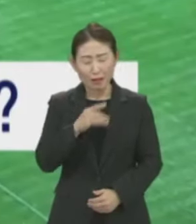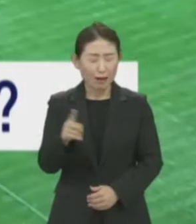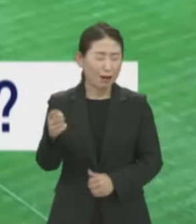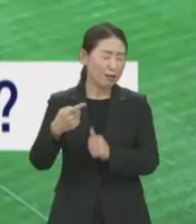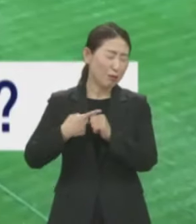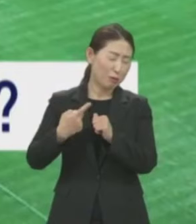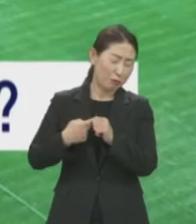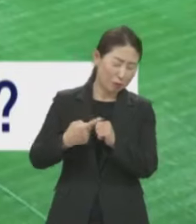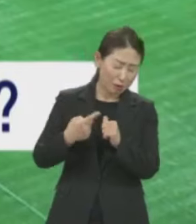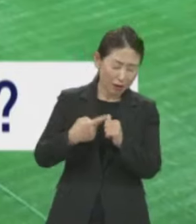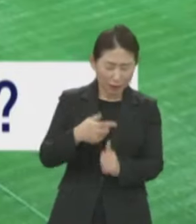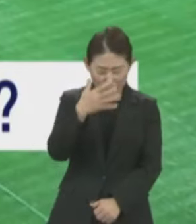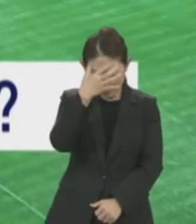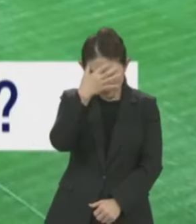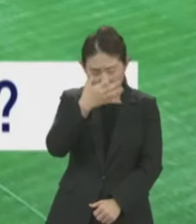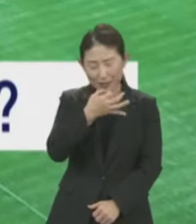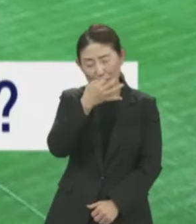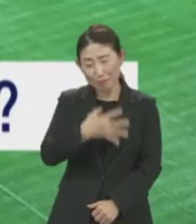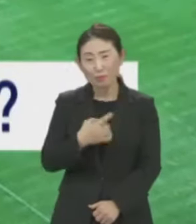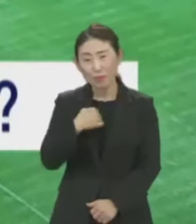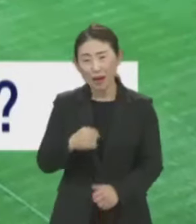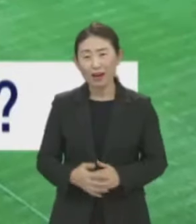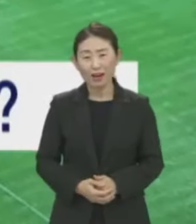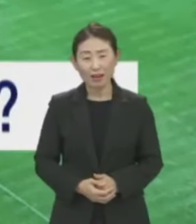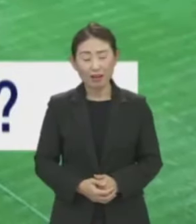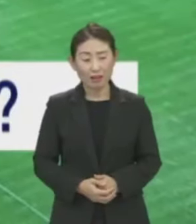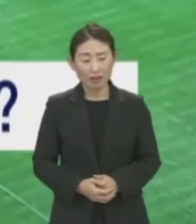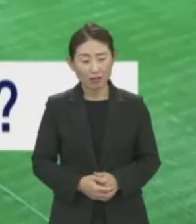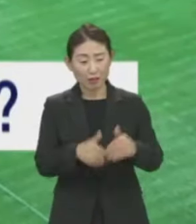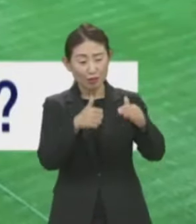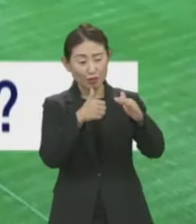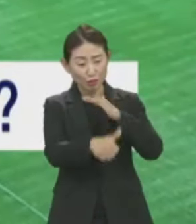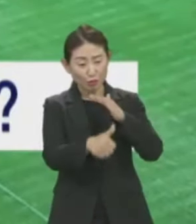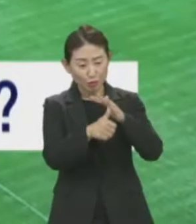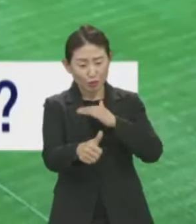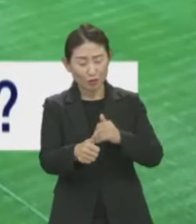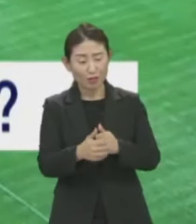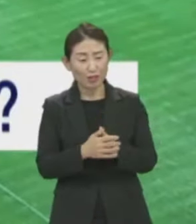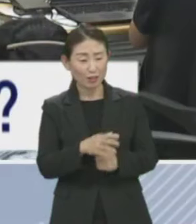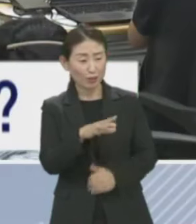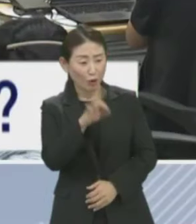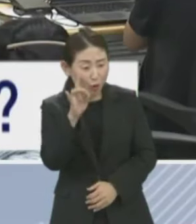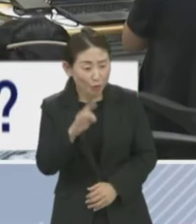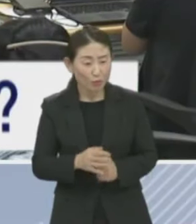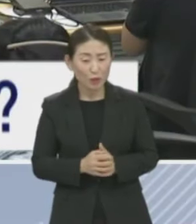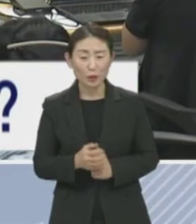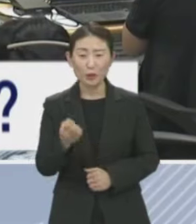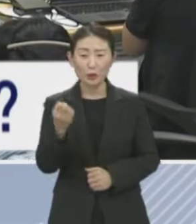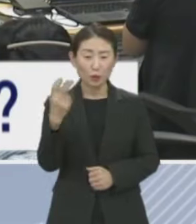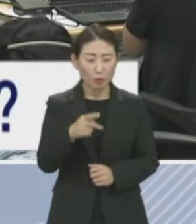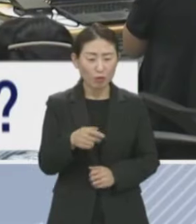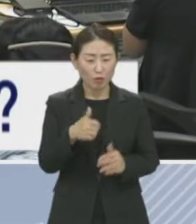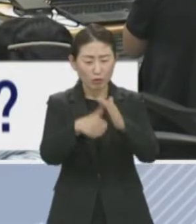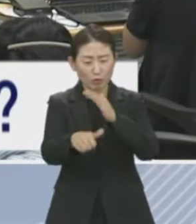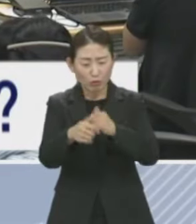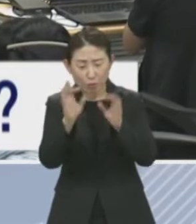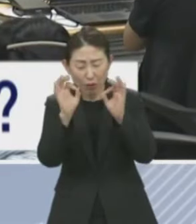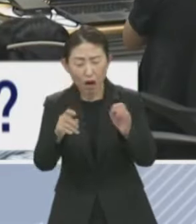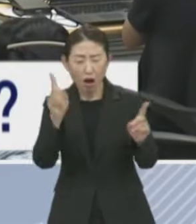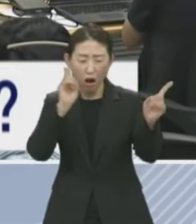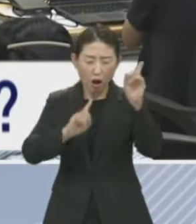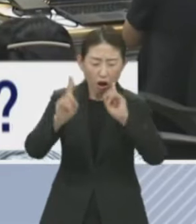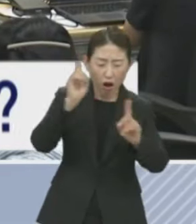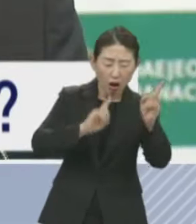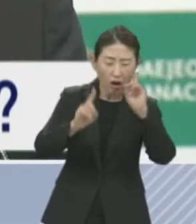힘들었었고요. 네. 새로운 선수들하고 또 이 기존에 있던 선수들 또 부상 선수들이 너무 많아서 사실